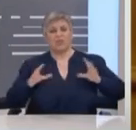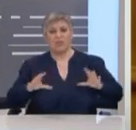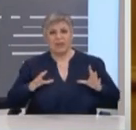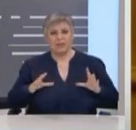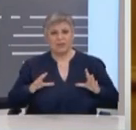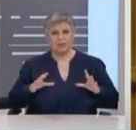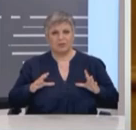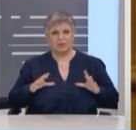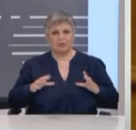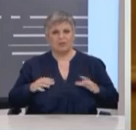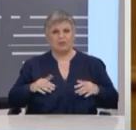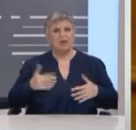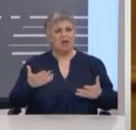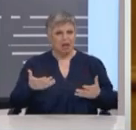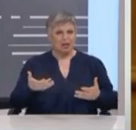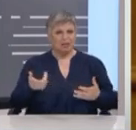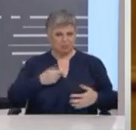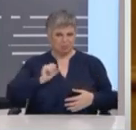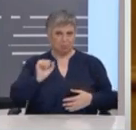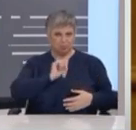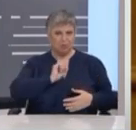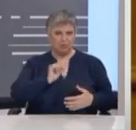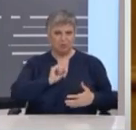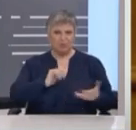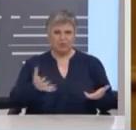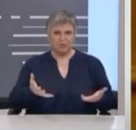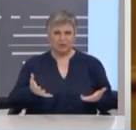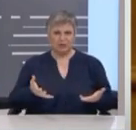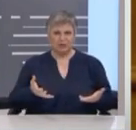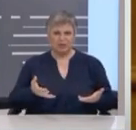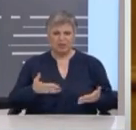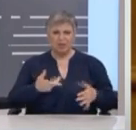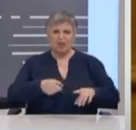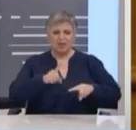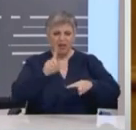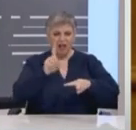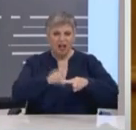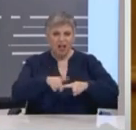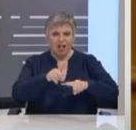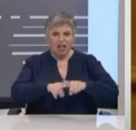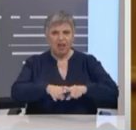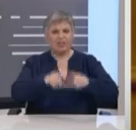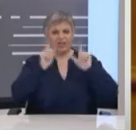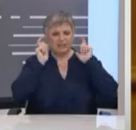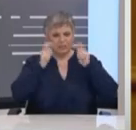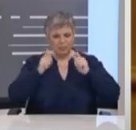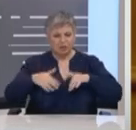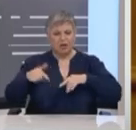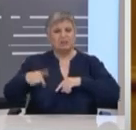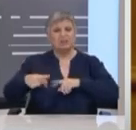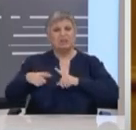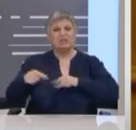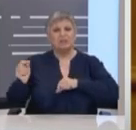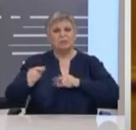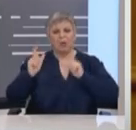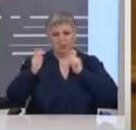δεν έχουμε να φοβηθούμε τίποτα μα τίποτα. Η Ελλάδα, η ελληνική δημοκρατία, αλλά και η κυπριακή δημοκρατία από την